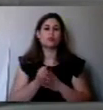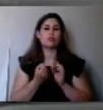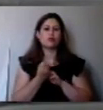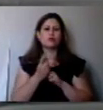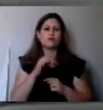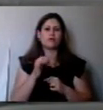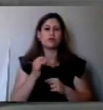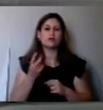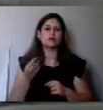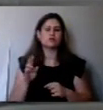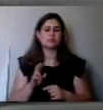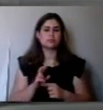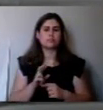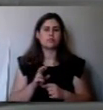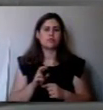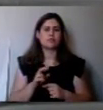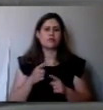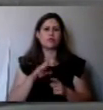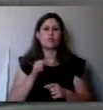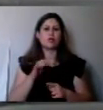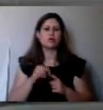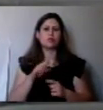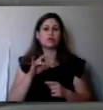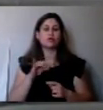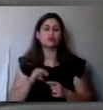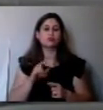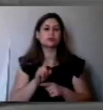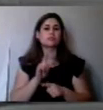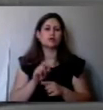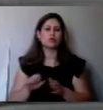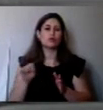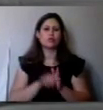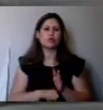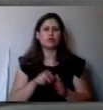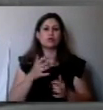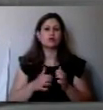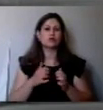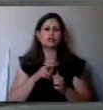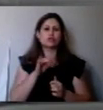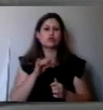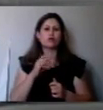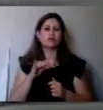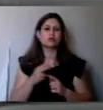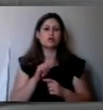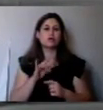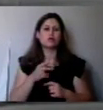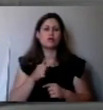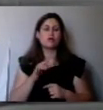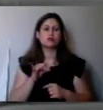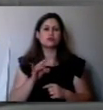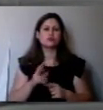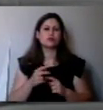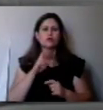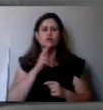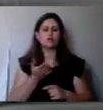до 11 вересня. Мангера підозрюють в замовленні вбивства херсонської чиновниці Катерини Гандзюк. Два роки